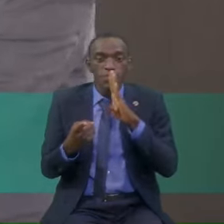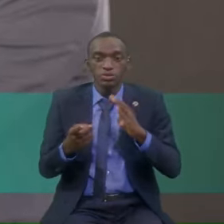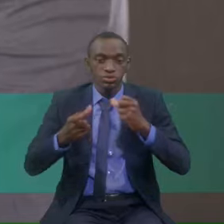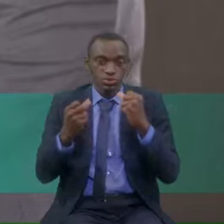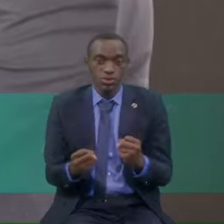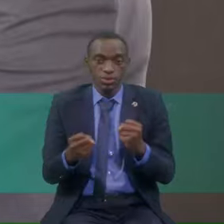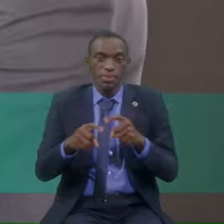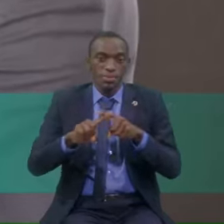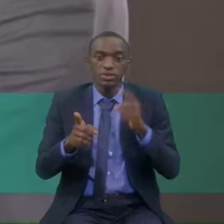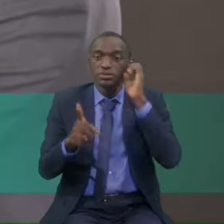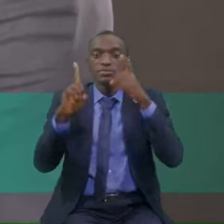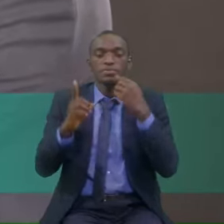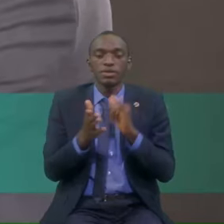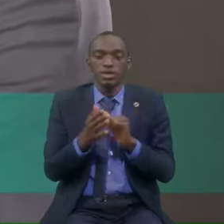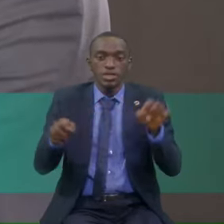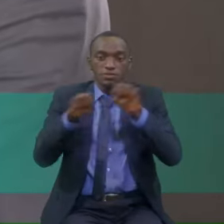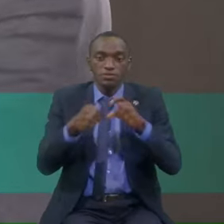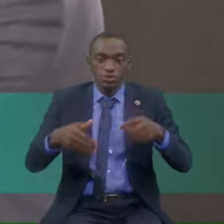ils font face à la vie,